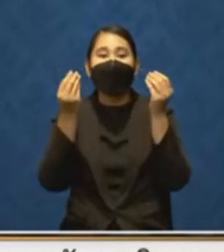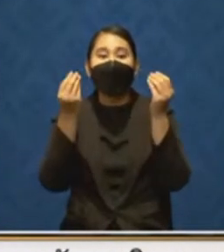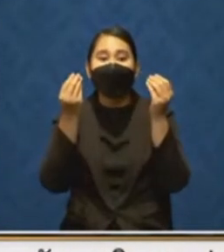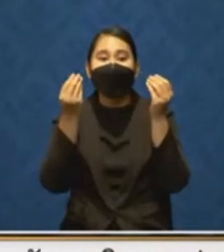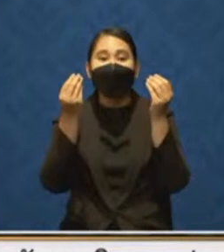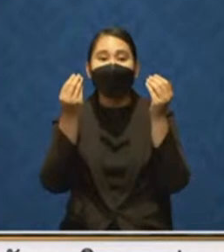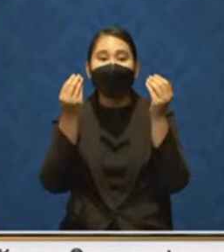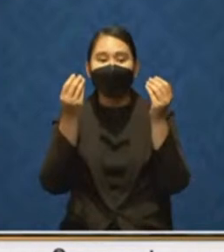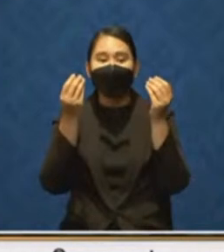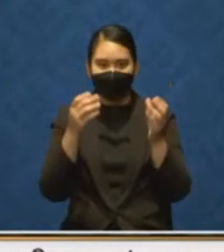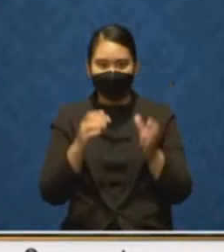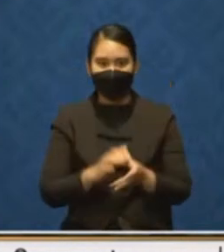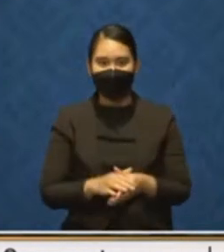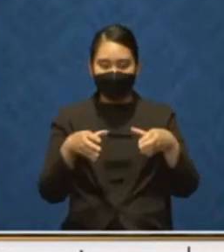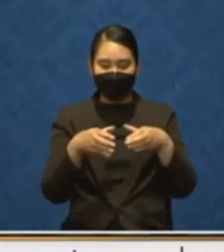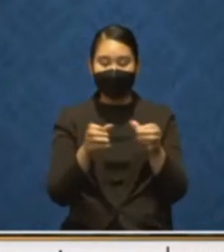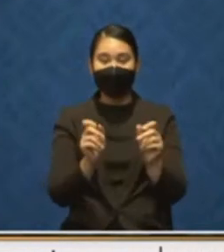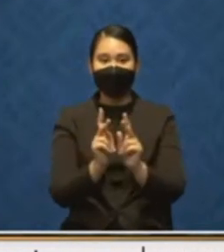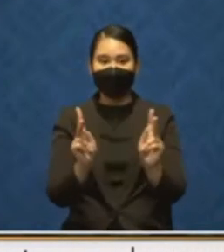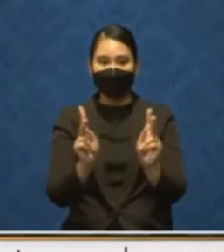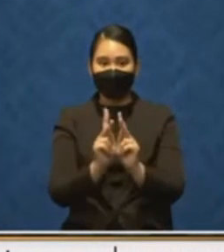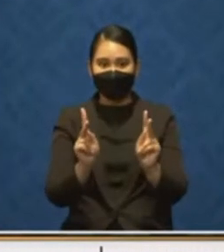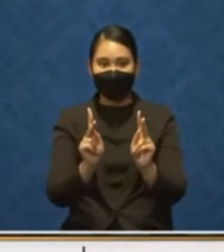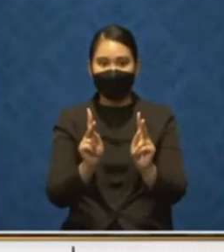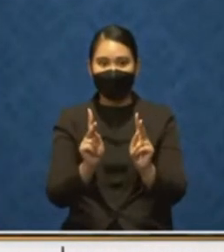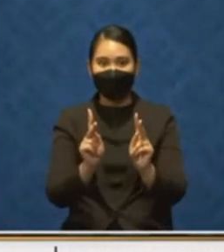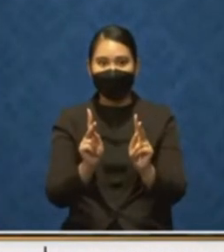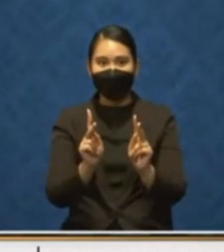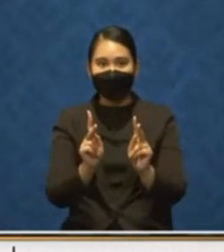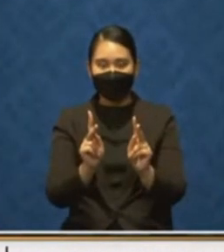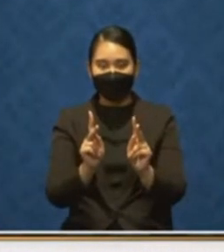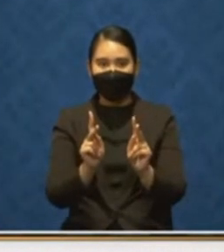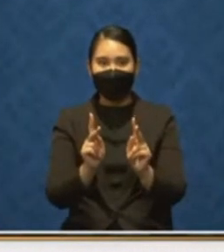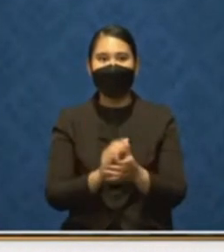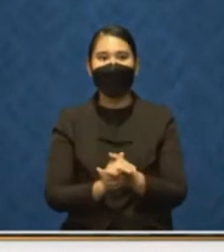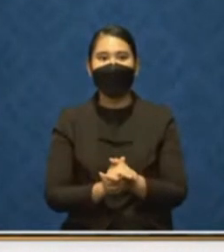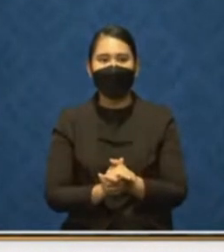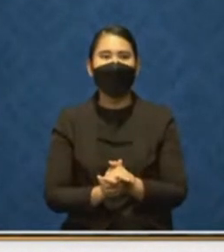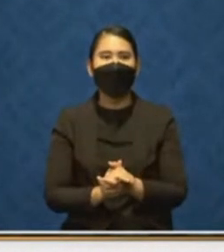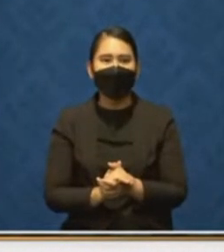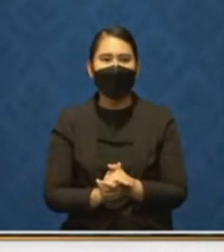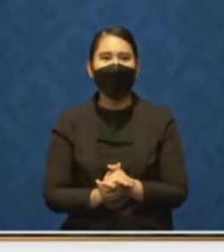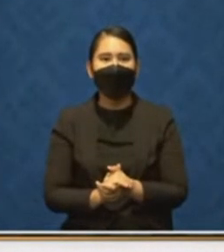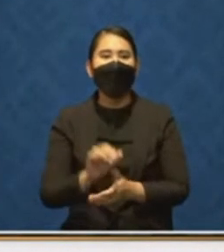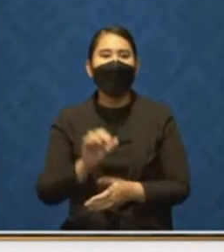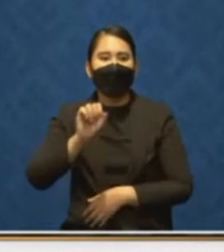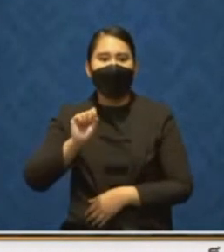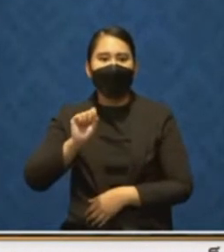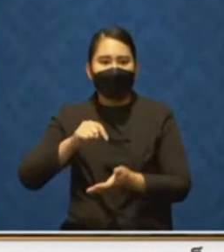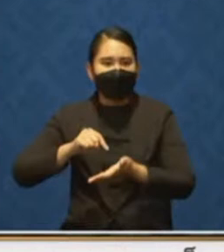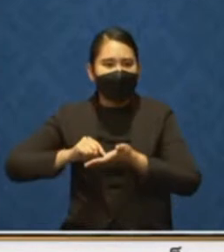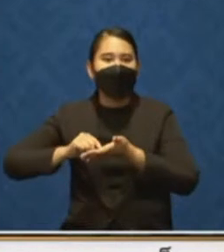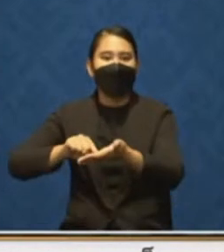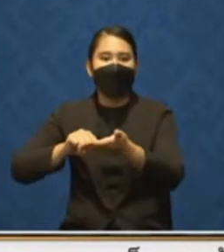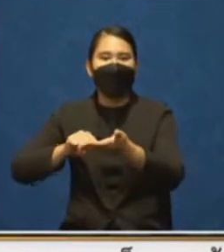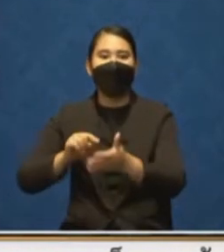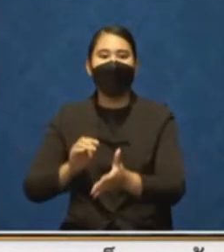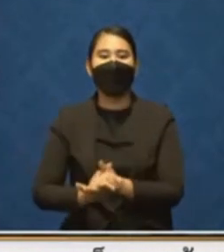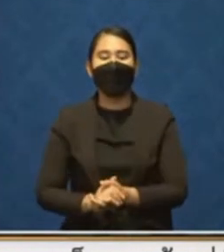กรรมาธิการพลังงานท่านกิตติกรรูปหล่อจังหวัดลำปางผมผมก็จะได้ตรวจสอบ